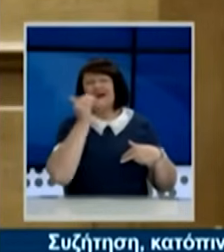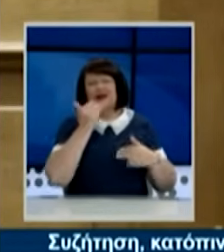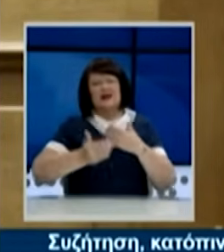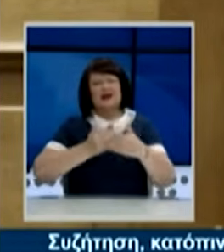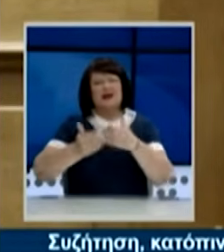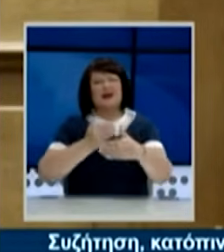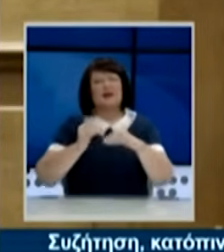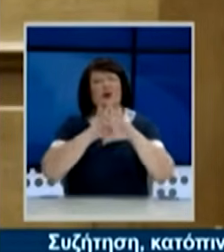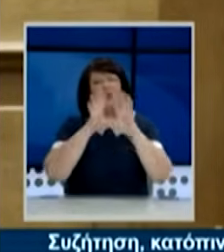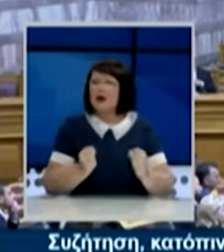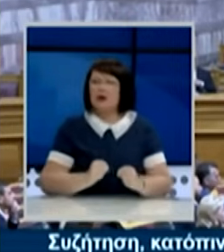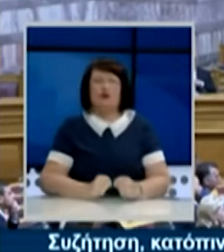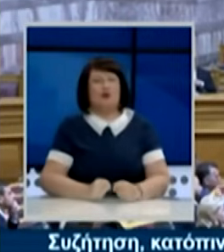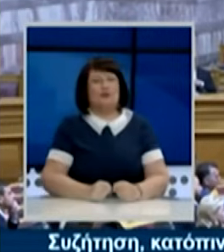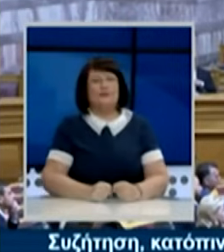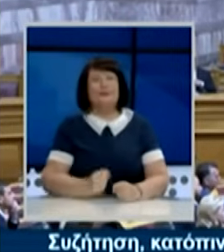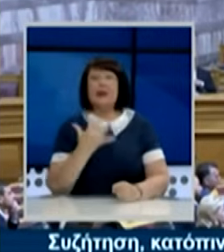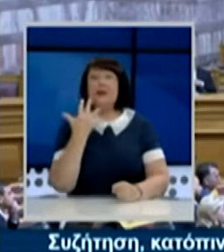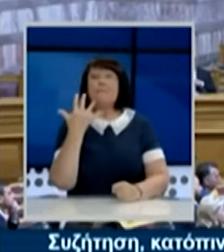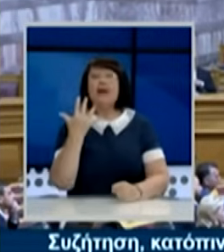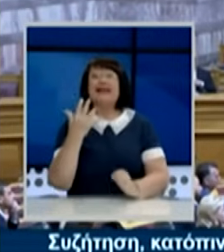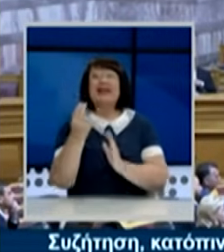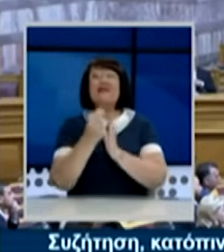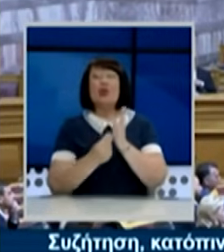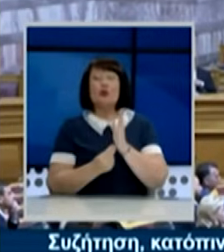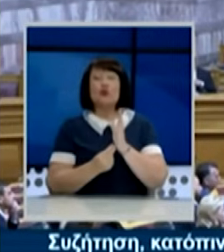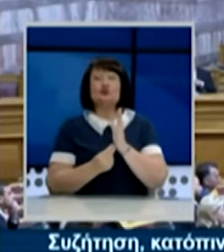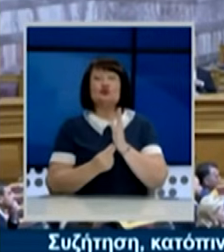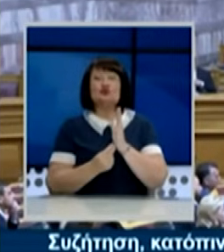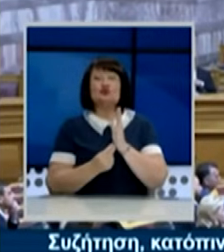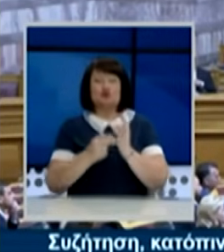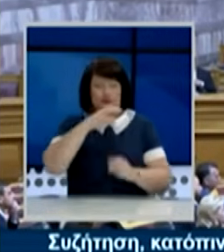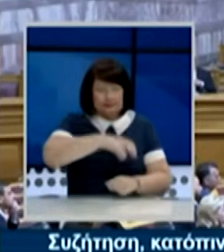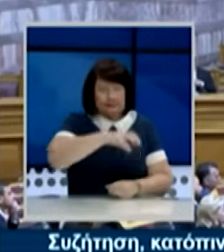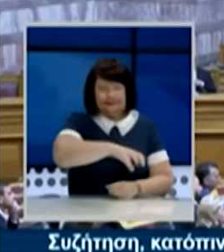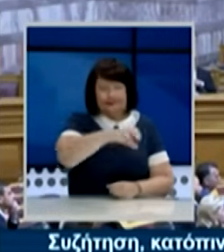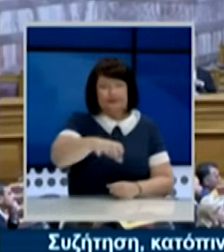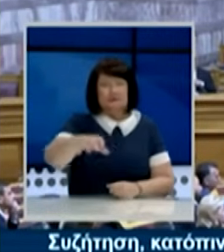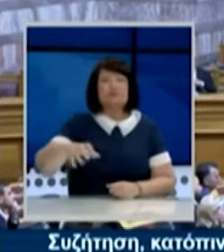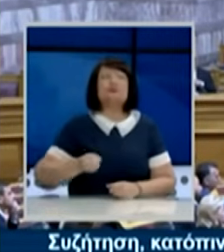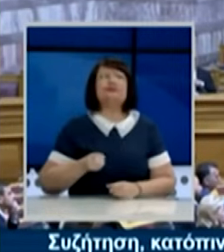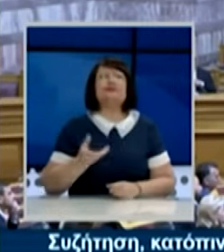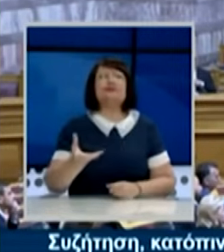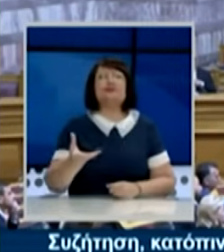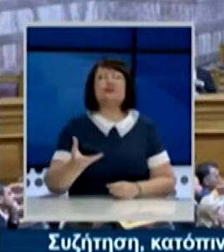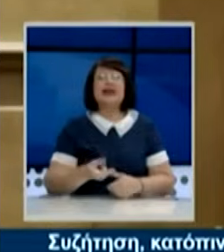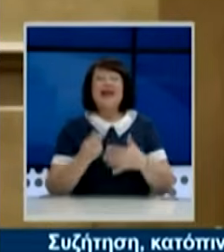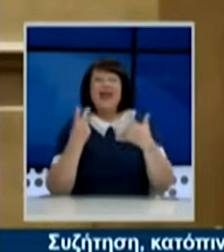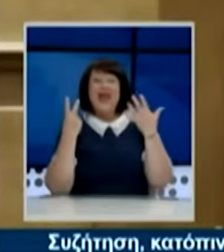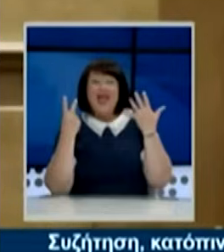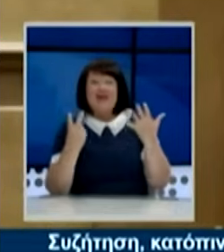γιατί έρχονται αυτοδιοικητικές εκλογές, Γιώργο μου. Και το ρωτάω επί της ουσίας γι' αυτό. Γιατί εάν παράδειγμα με το